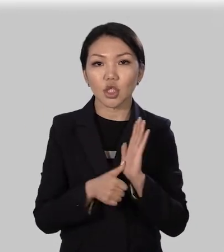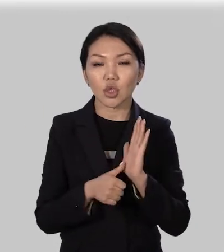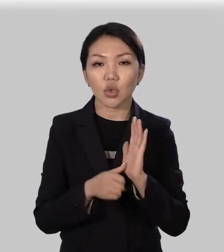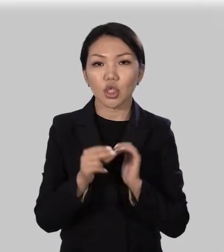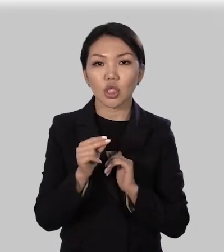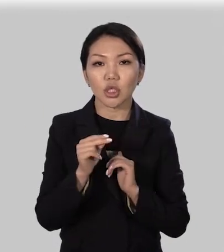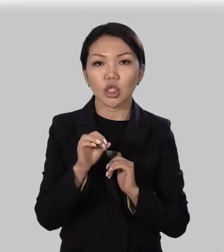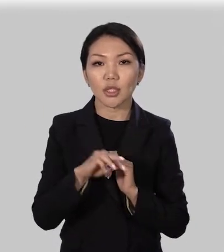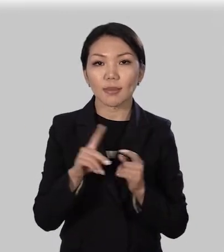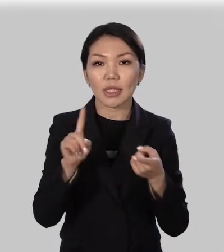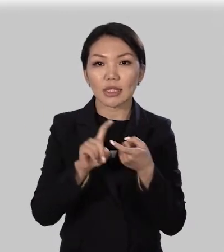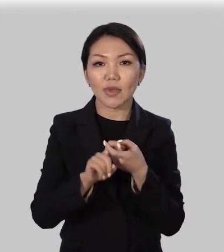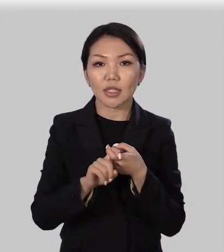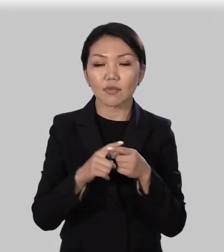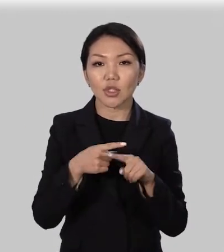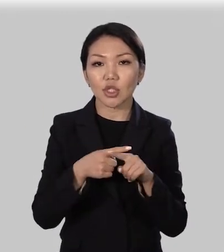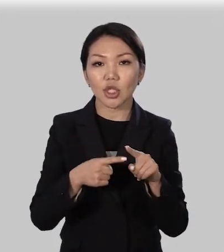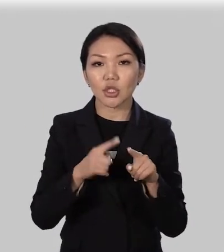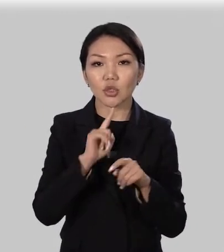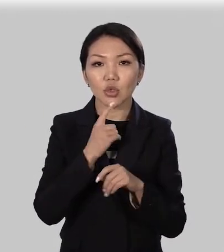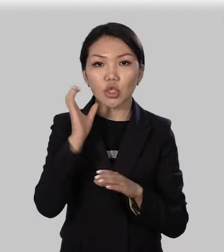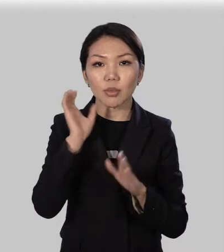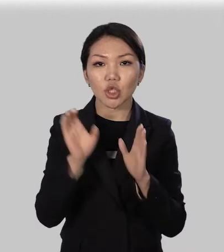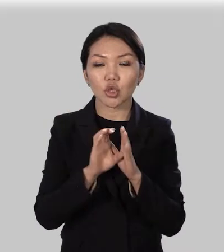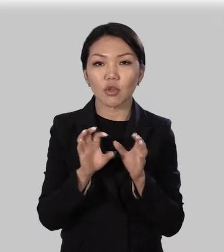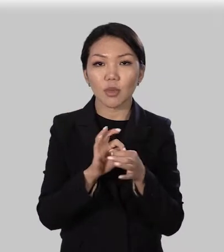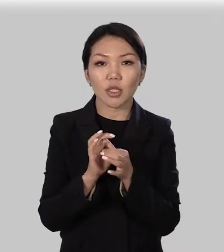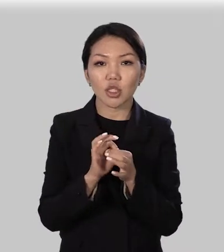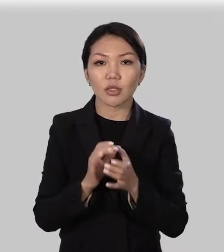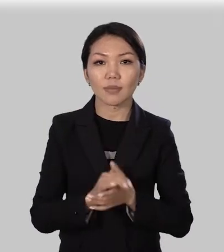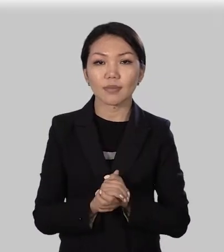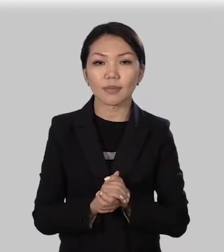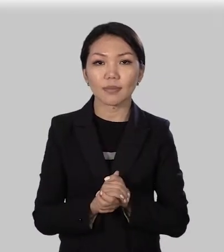Чем связываются части сложноподчиненного предложения?